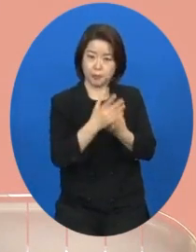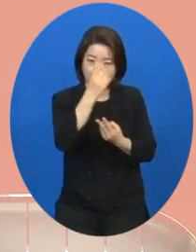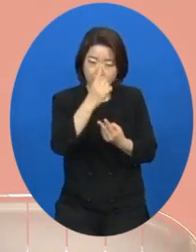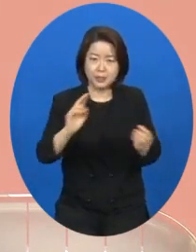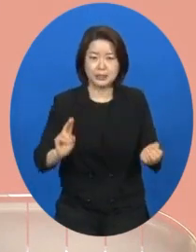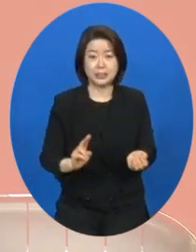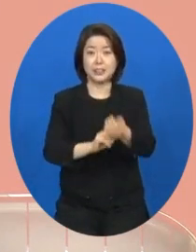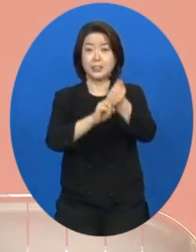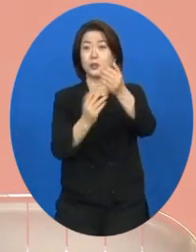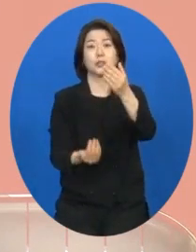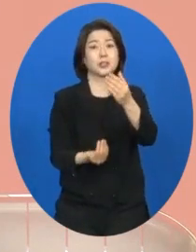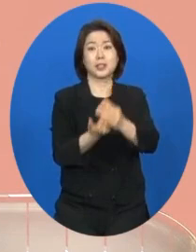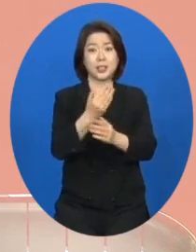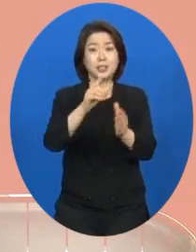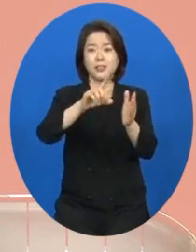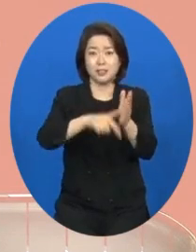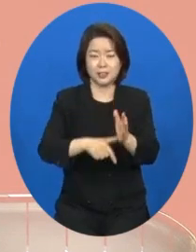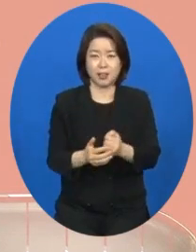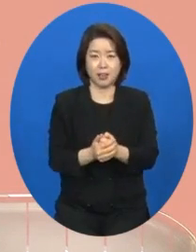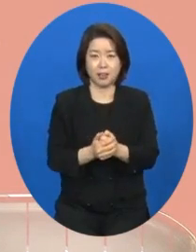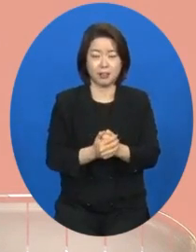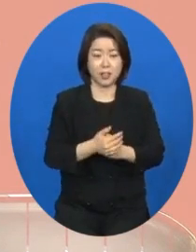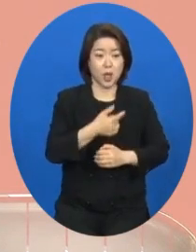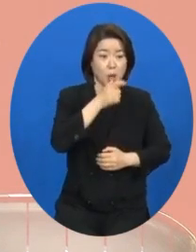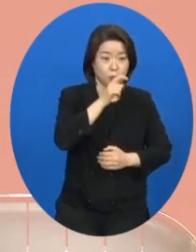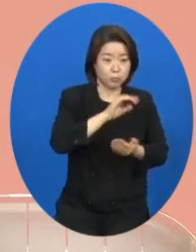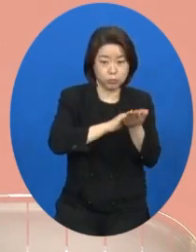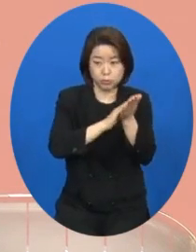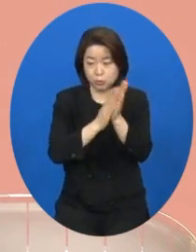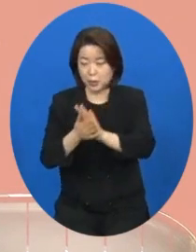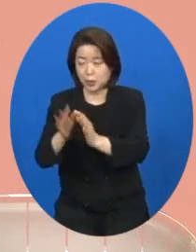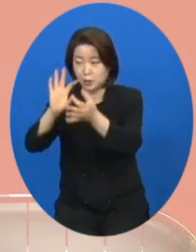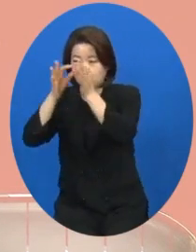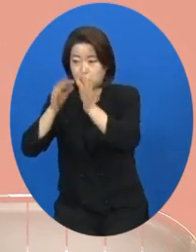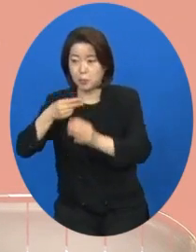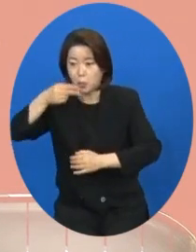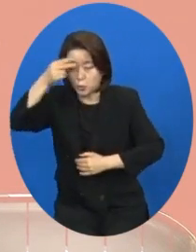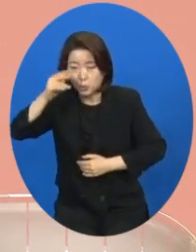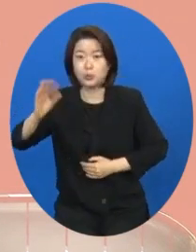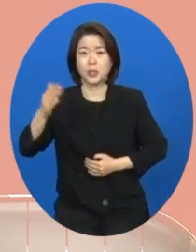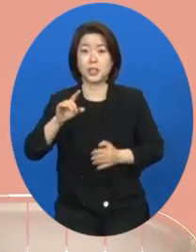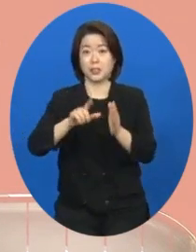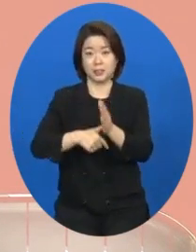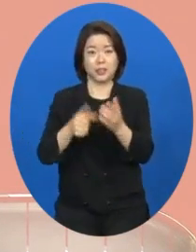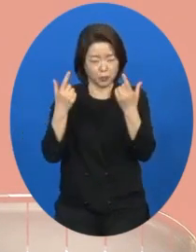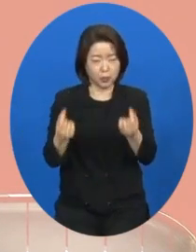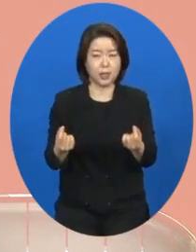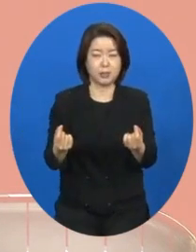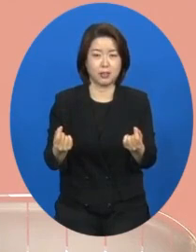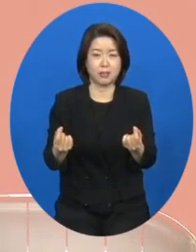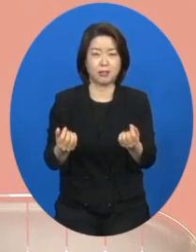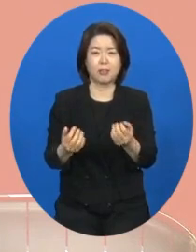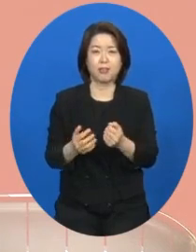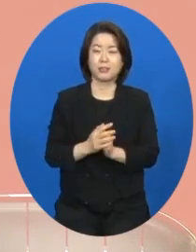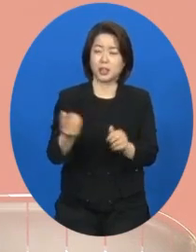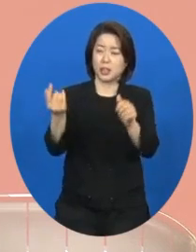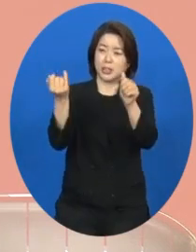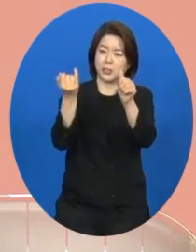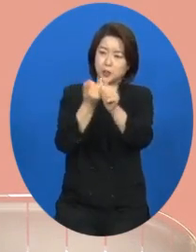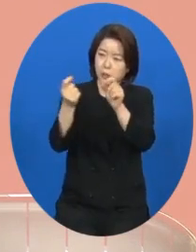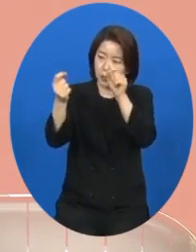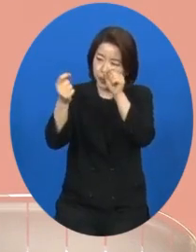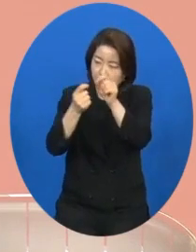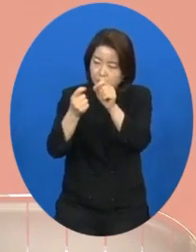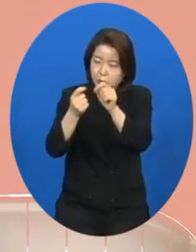기적이 일어나는 시간이에요. 물이 포도주가 되는 기적이. 그런데 결혼을 앞둔 청년들이 그